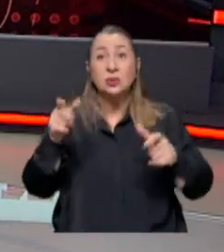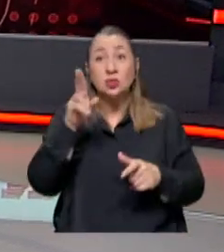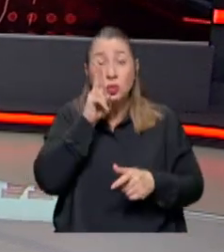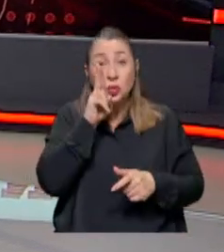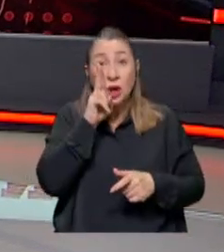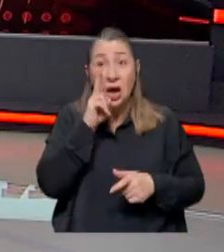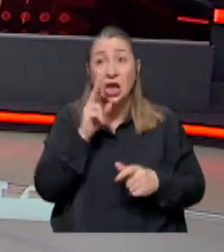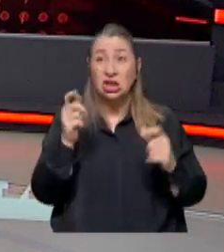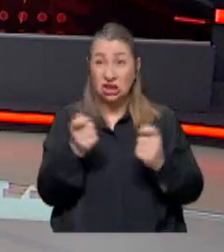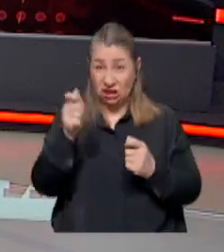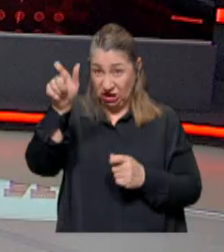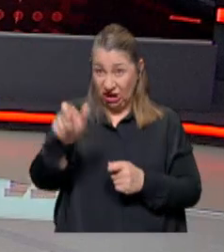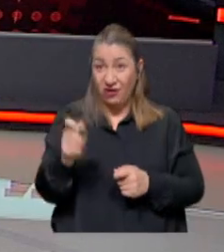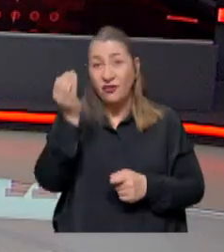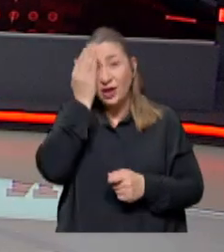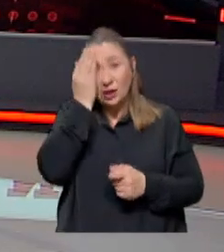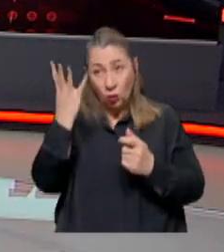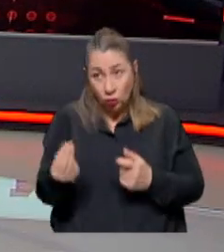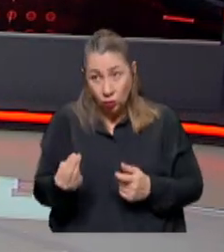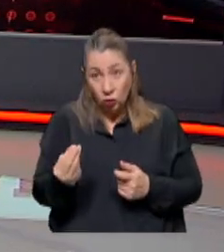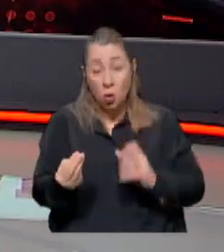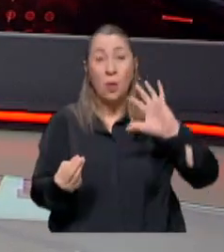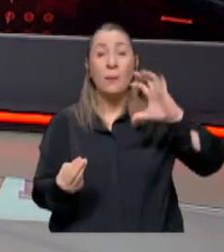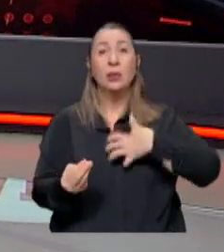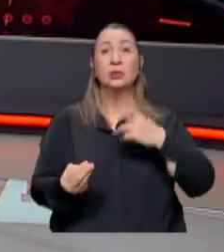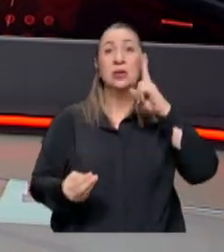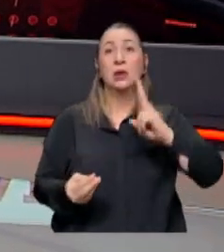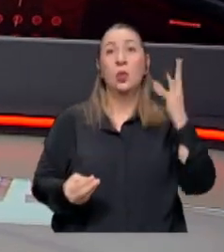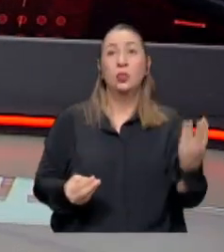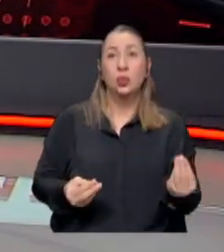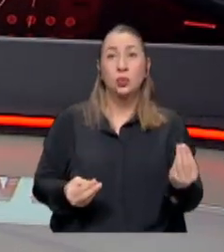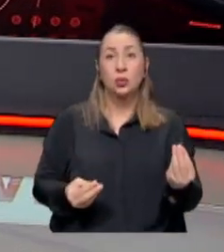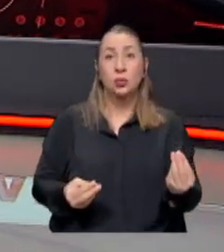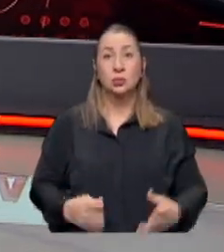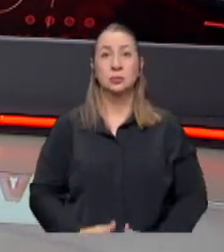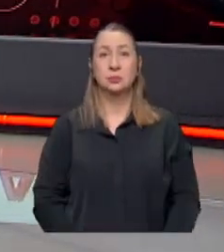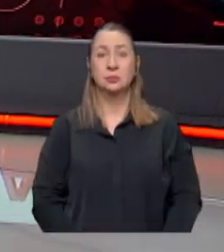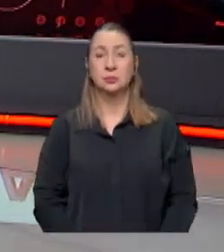sonunda çalışanlar fakirleşti. Patronlar zenginleşti.